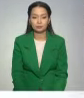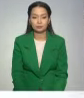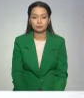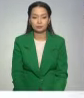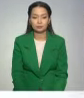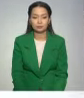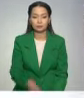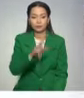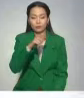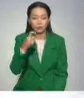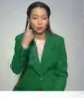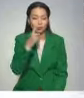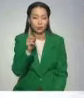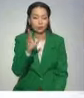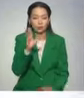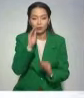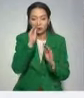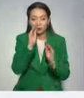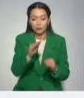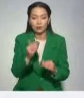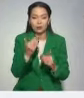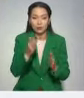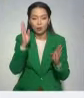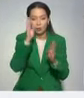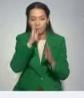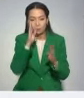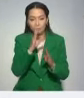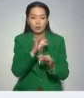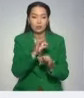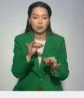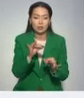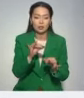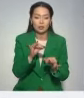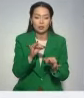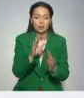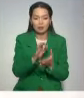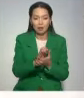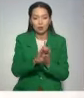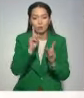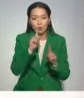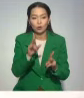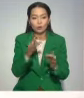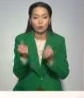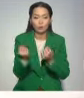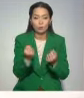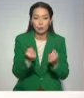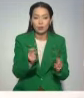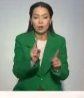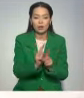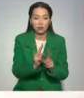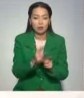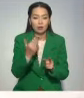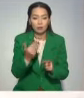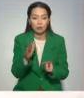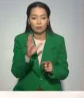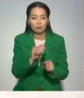эксперты уверяют что всему виной наш Суровый климат и эффект снежного Кома мол если борт задержался с вылетом то и